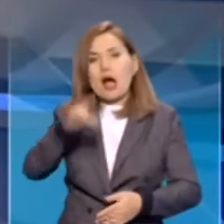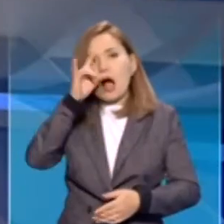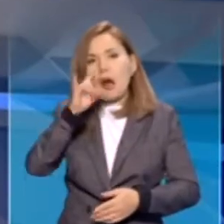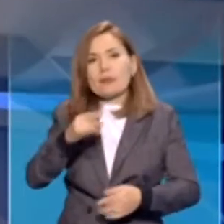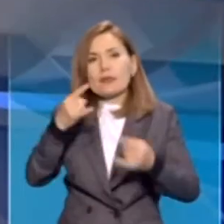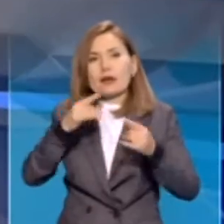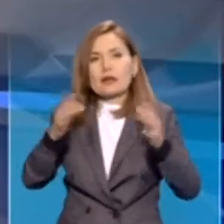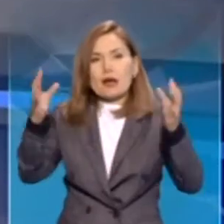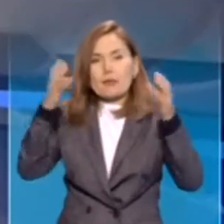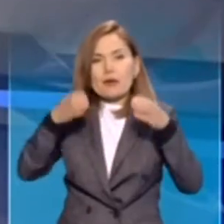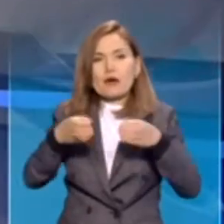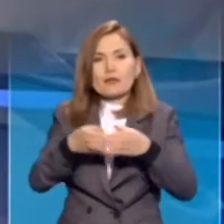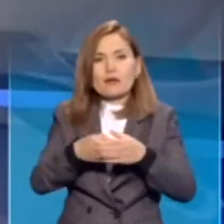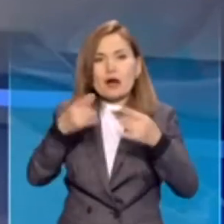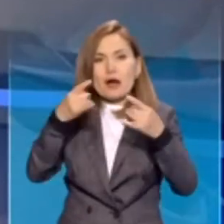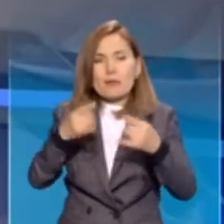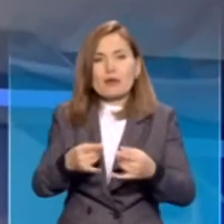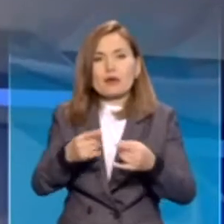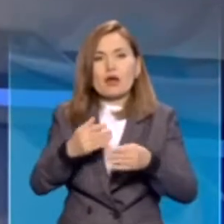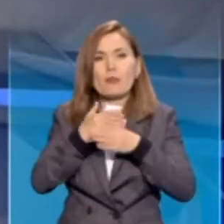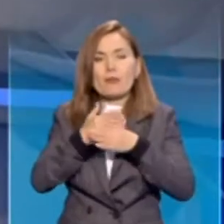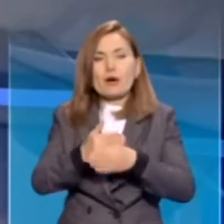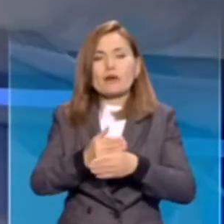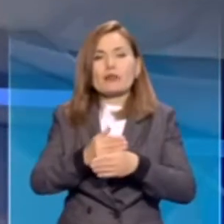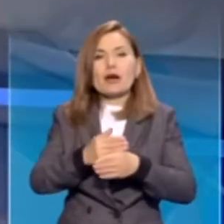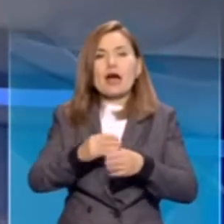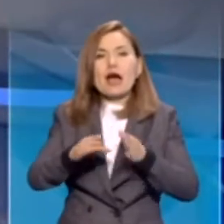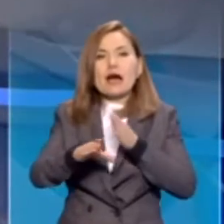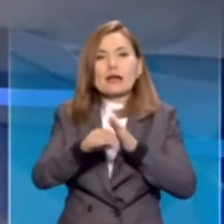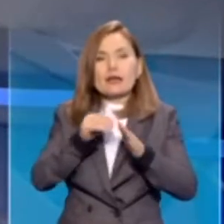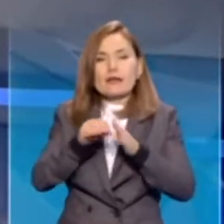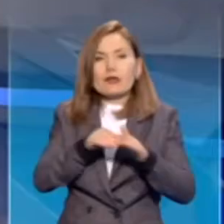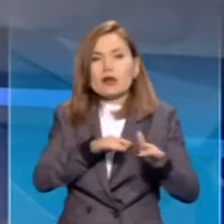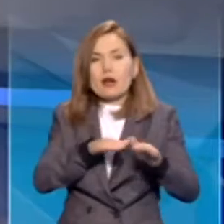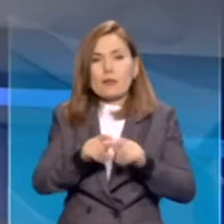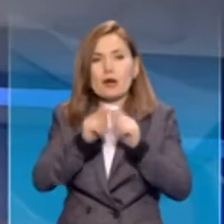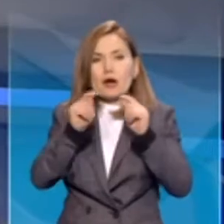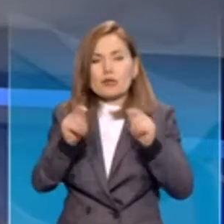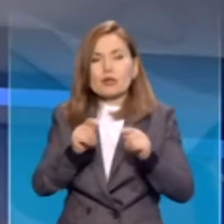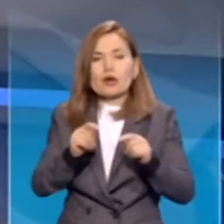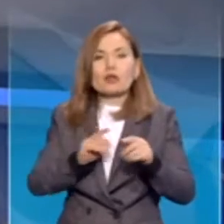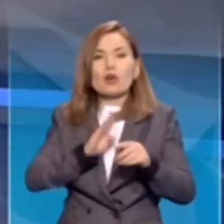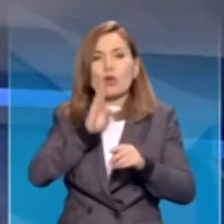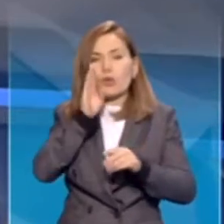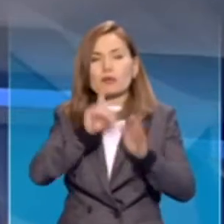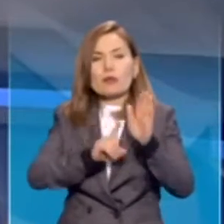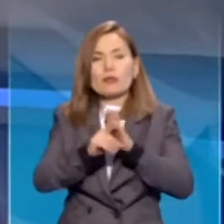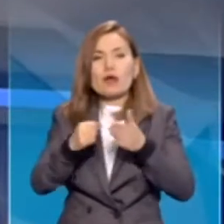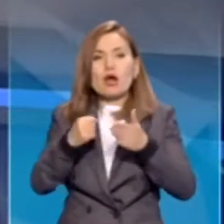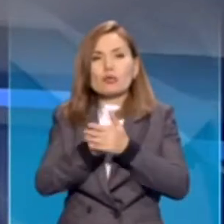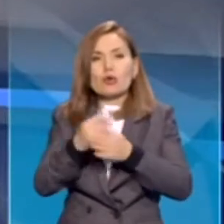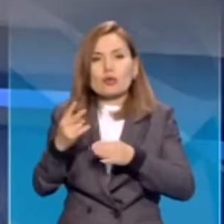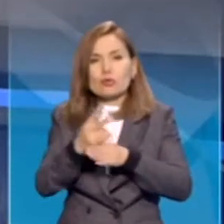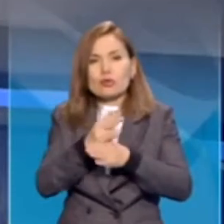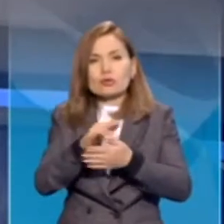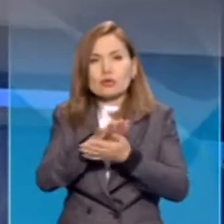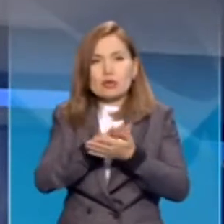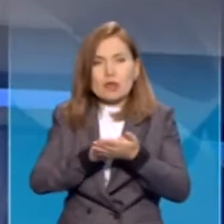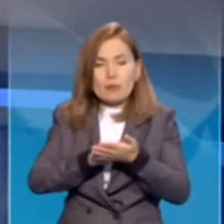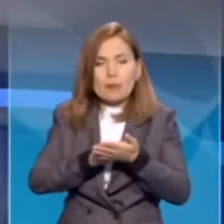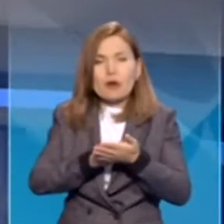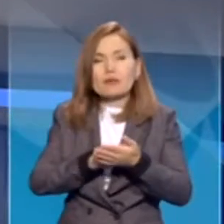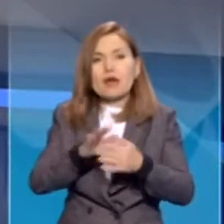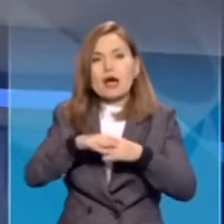Kazakistan Teleradio Korporasiyasının ұйымдастыруымен референдум онлайн марафон өтіп жатыр. Таң сәріден түнге дейін өтетін ауқымды шара аясында сарапшылармен